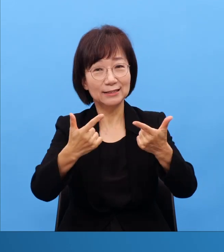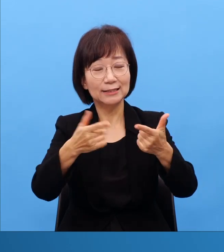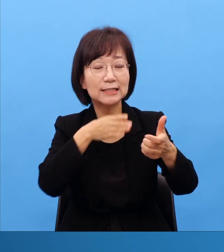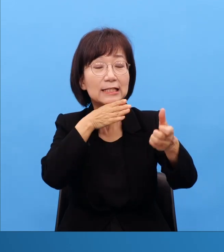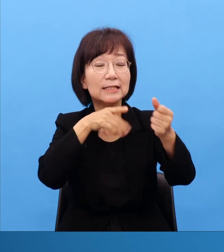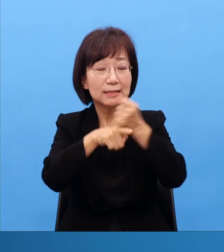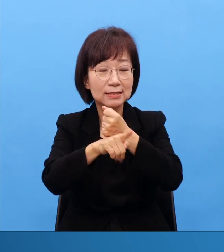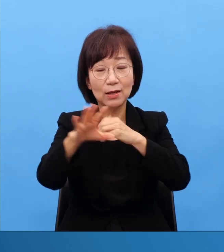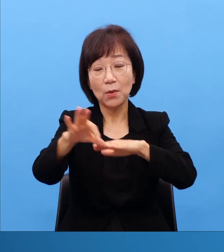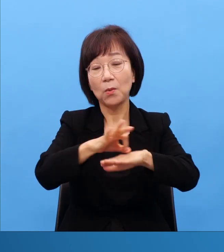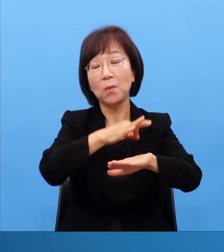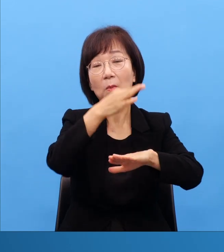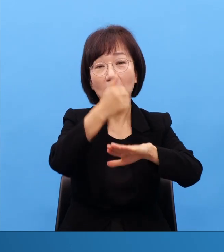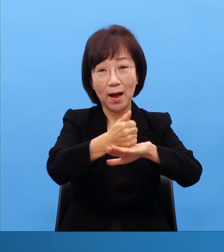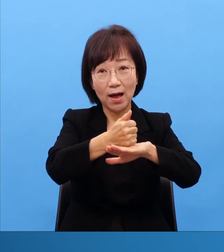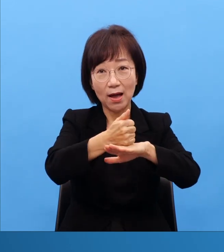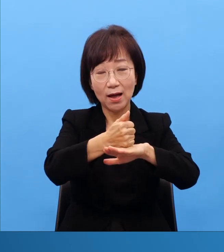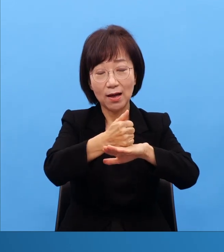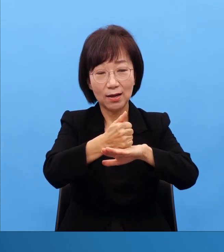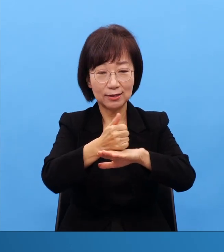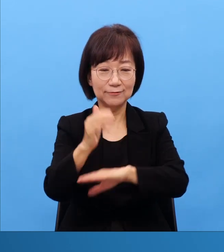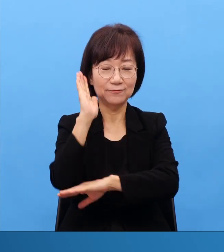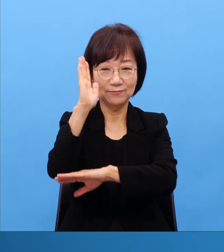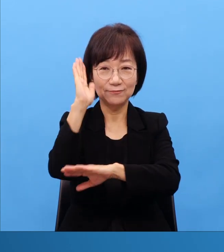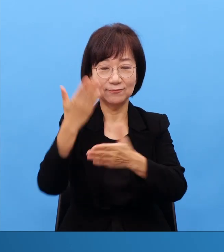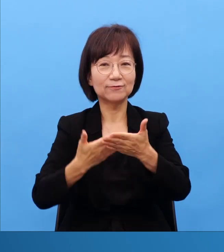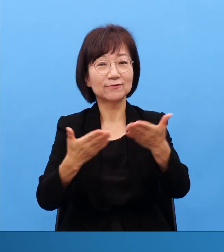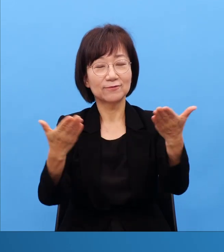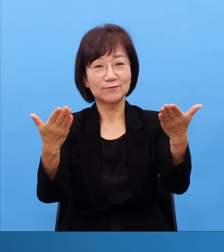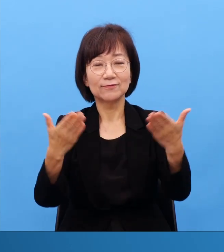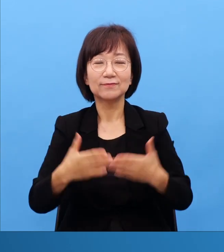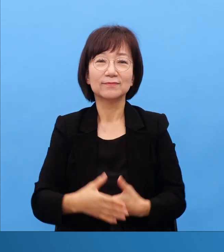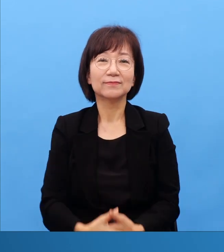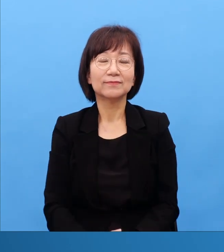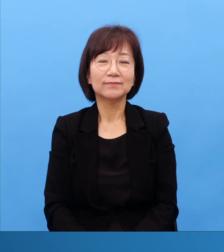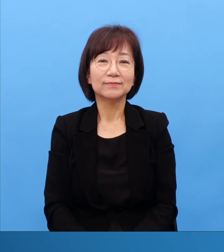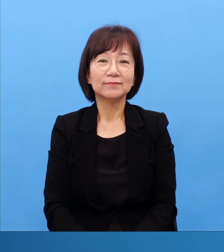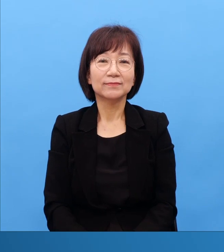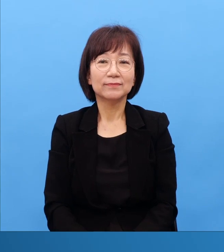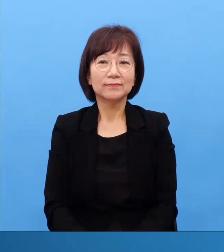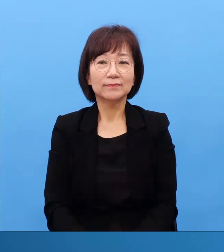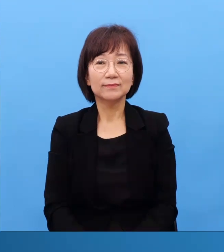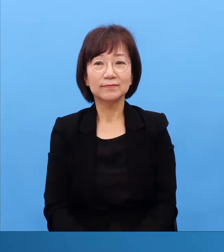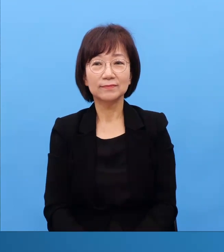After the praise of the David Choir, Reverend Yuang would come out and give us a message entitled The King of Truth Who is Not of This World.